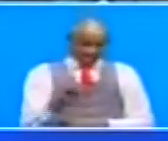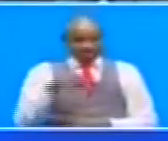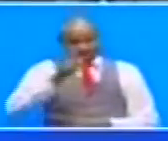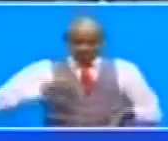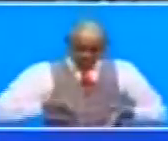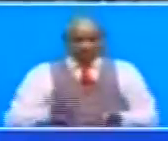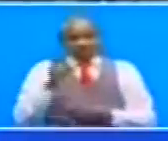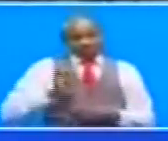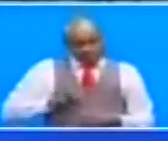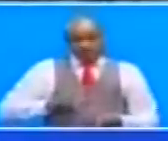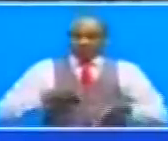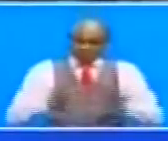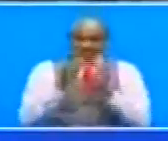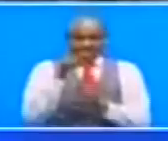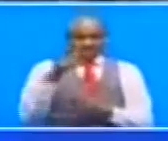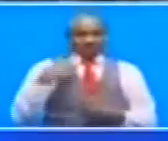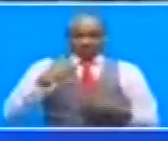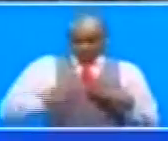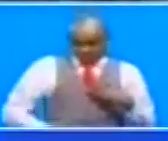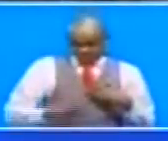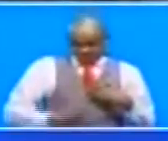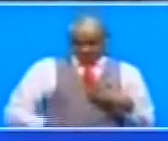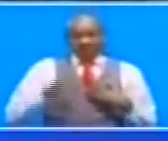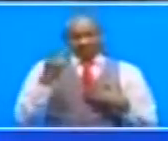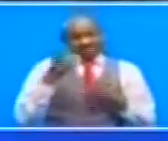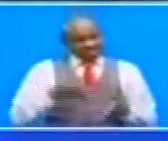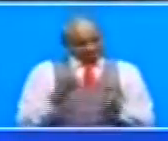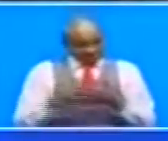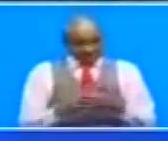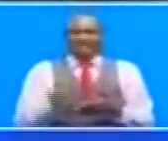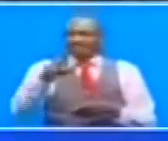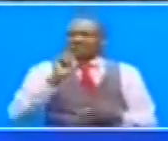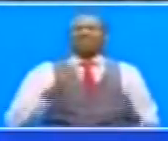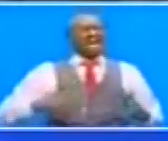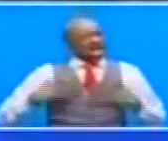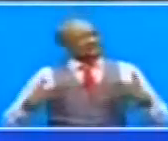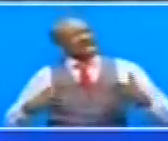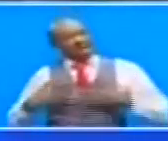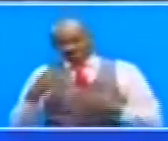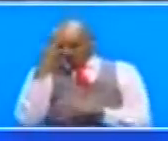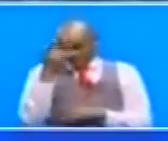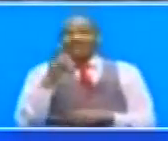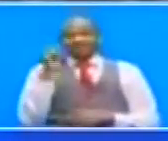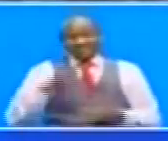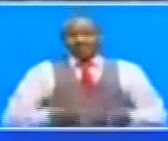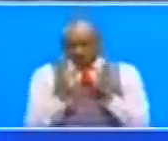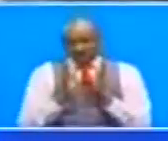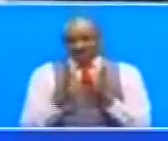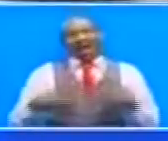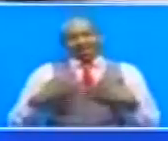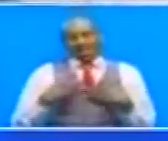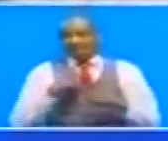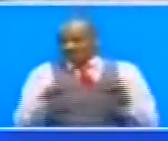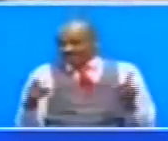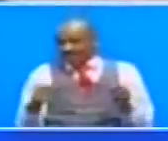wa kwanza kwa njia ya upasuaji, mwana ambaye alimpa furaha kwa kuwa kifungua mimba, ila